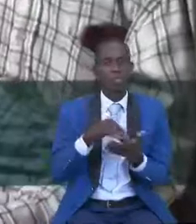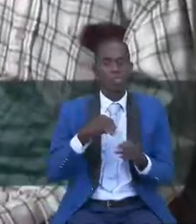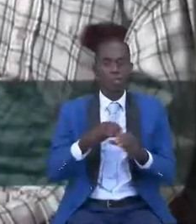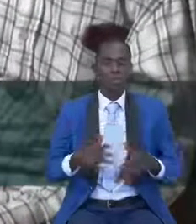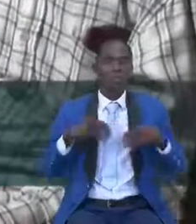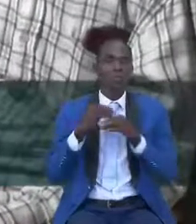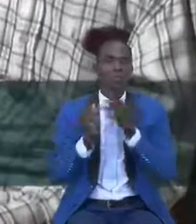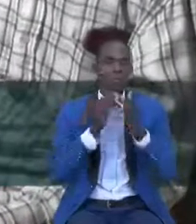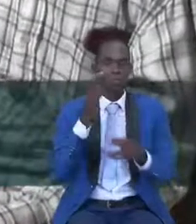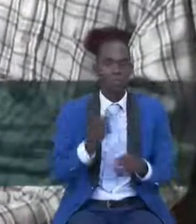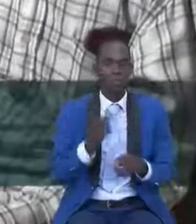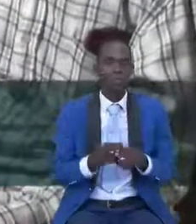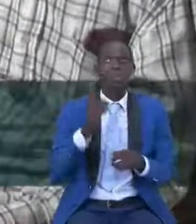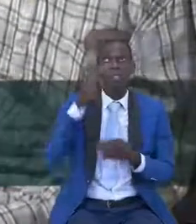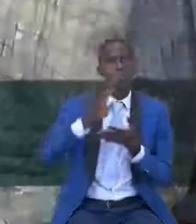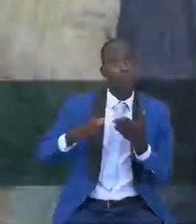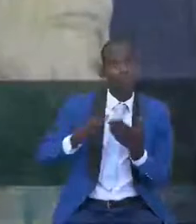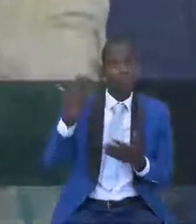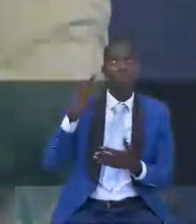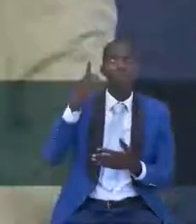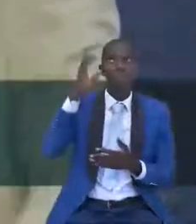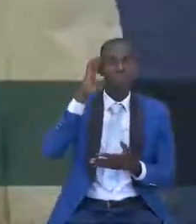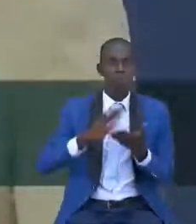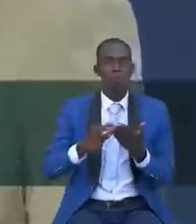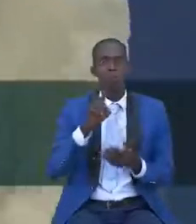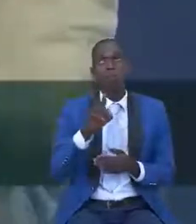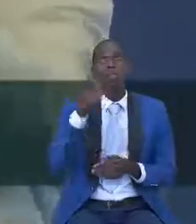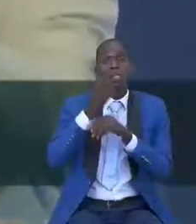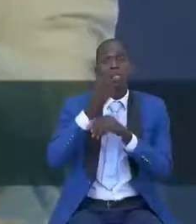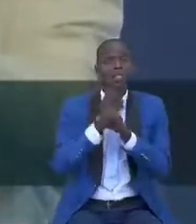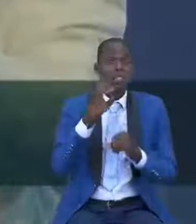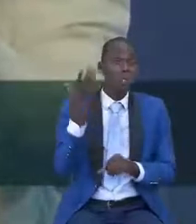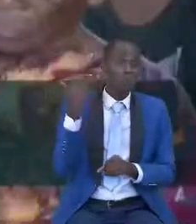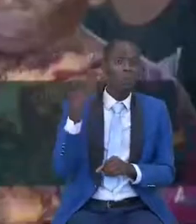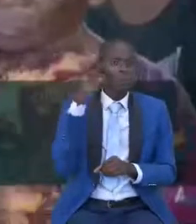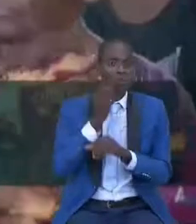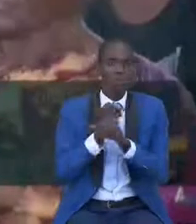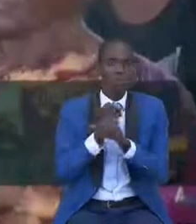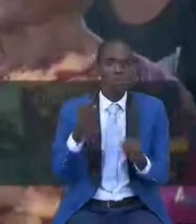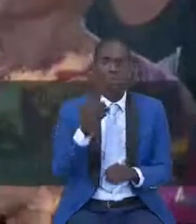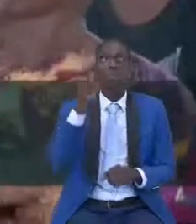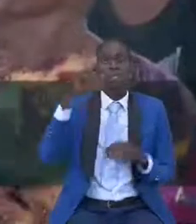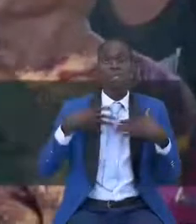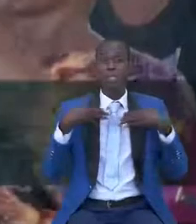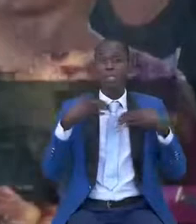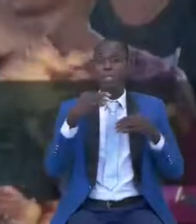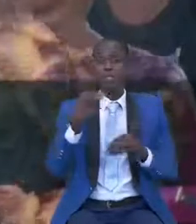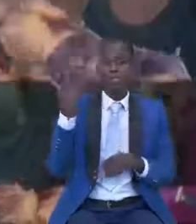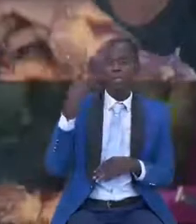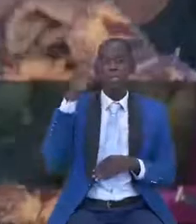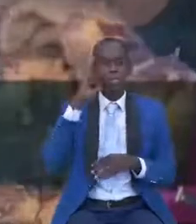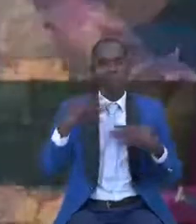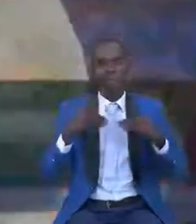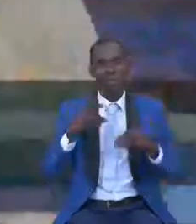Ce qu'il a fait avant, il va le faire dans ta vie. Il l'a pardonné, il va te pardonner. Il a sauvé, il va